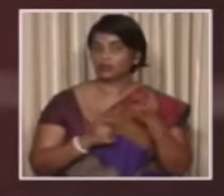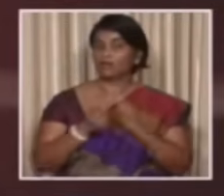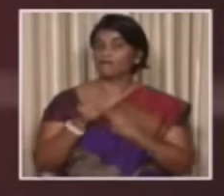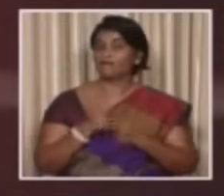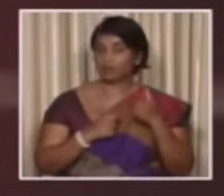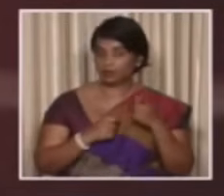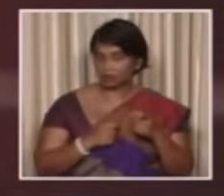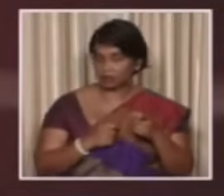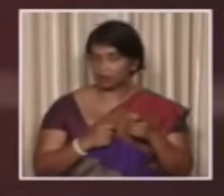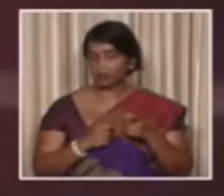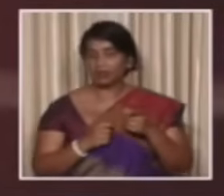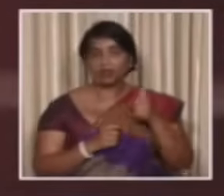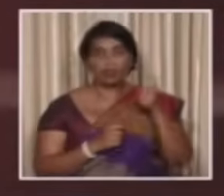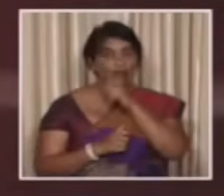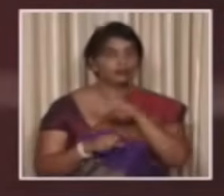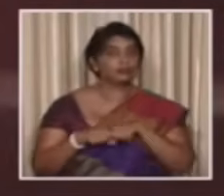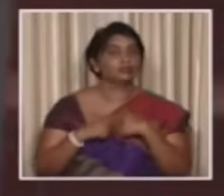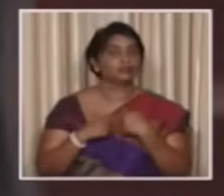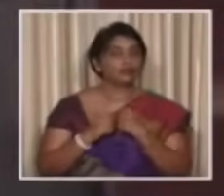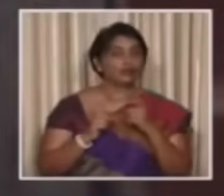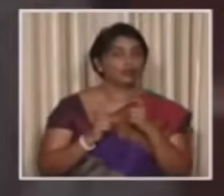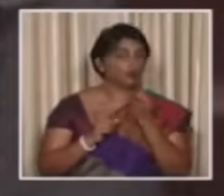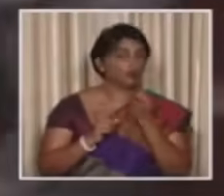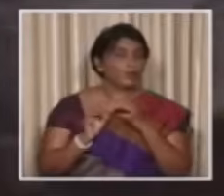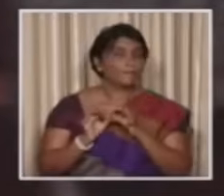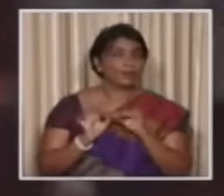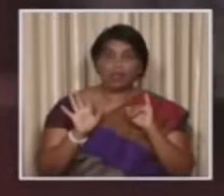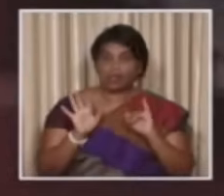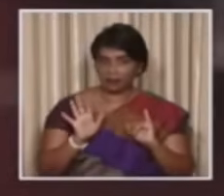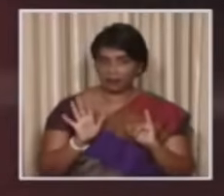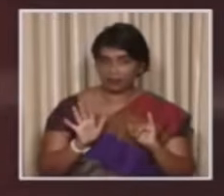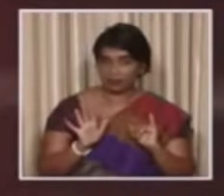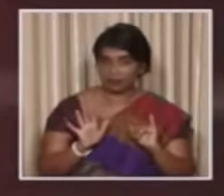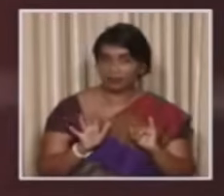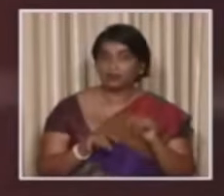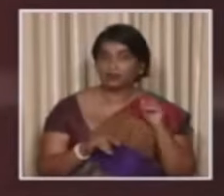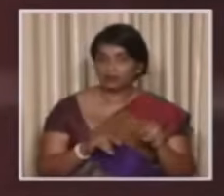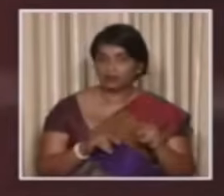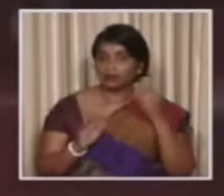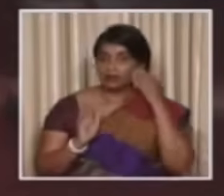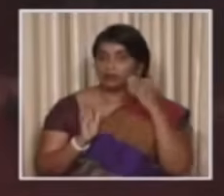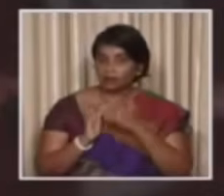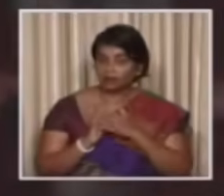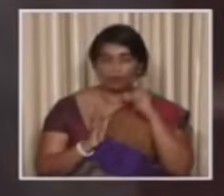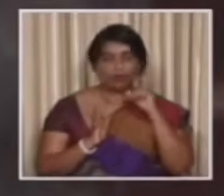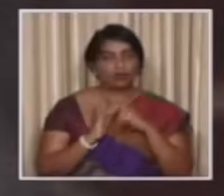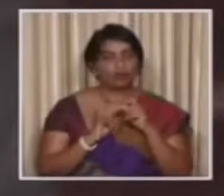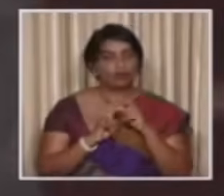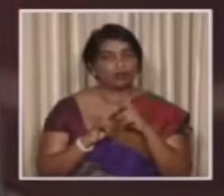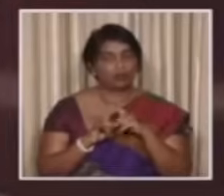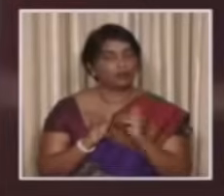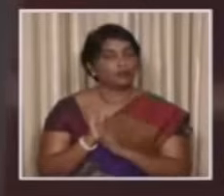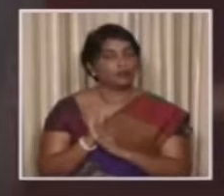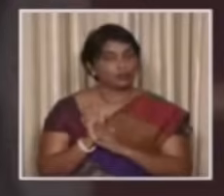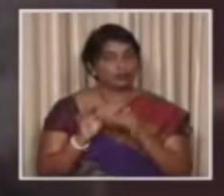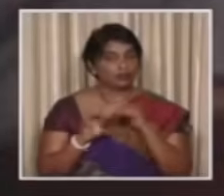විකුණා අරක්කු සමාගමකට ඩොලර් රුපියල් බිලියන 6කට. එතකොට මේ පිළිබඳව මම කෝප් කාරක සභාවේ සභාපතිවරයා